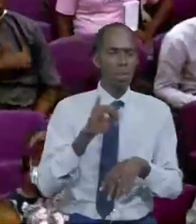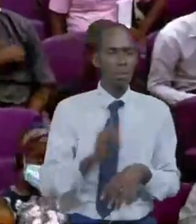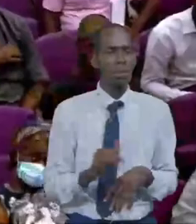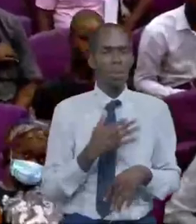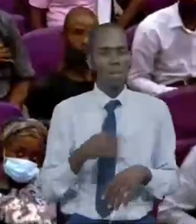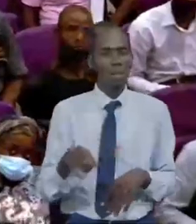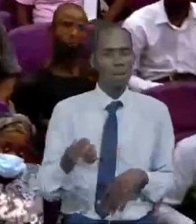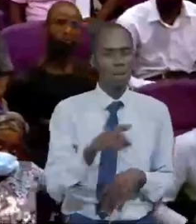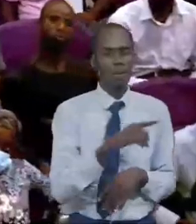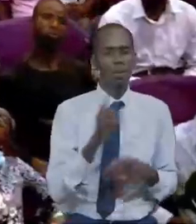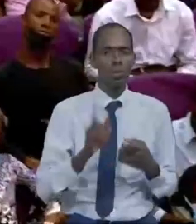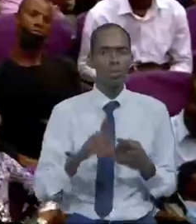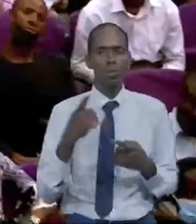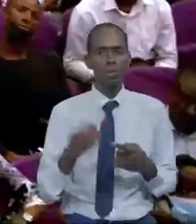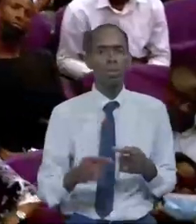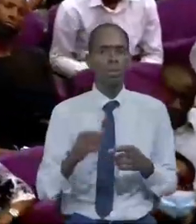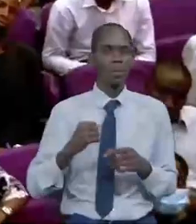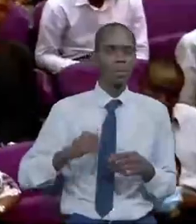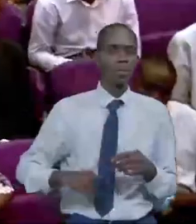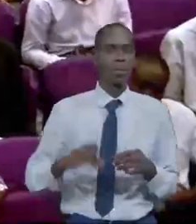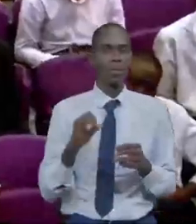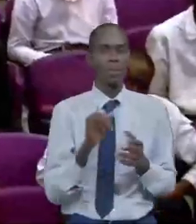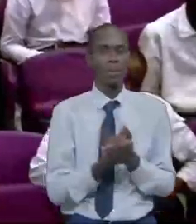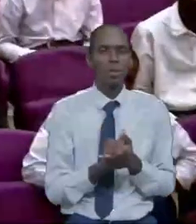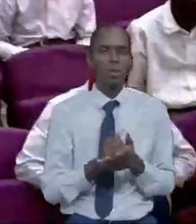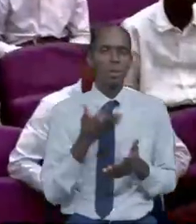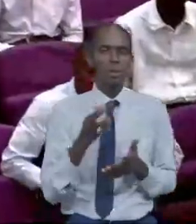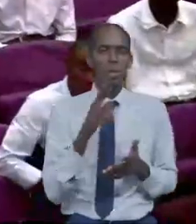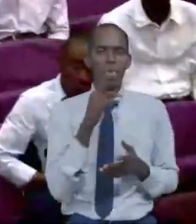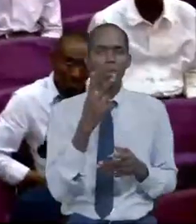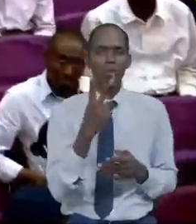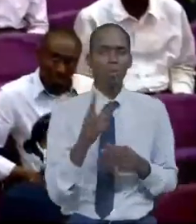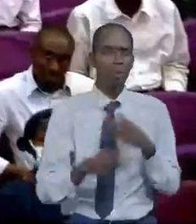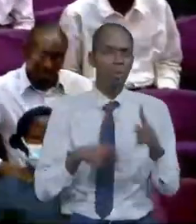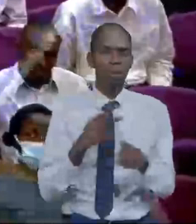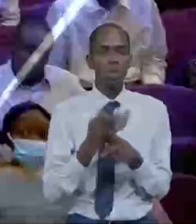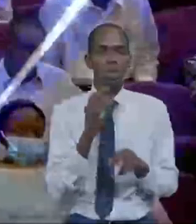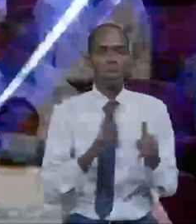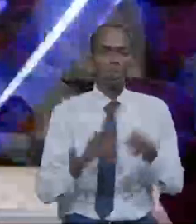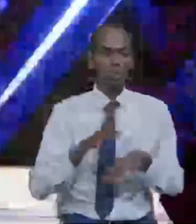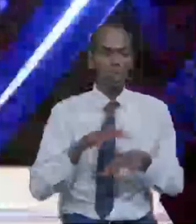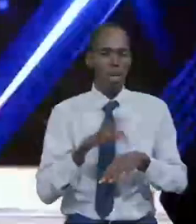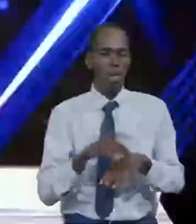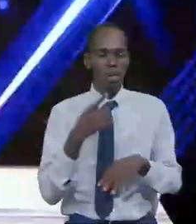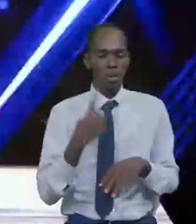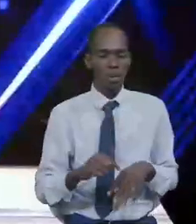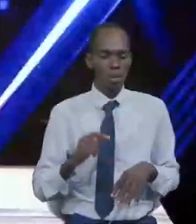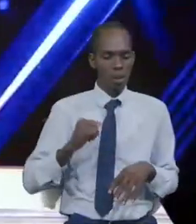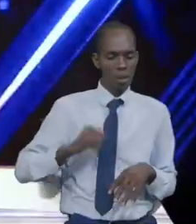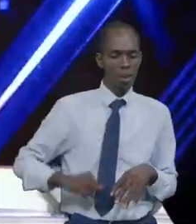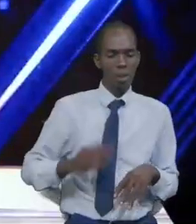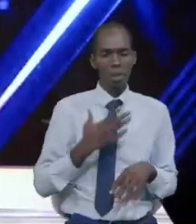les circoncis. Afin qu'il y ait deux types de personnes sur terre, les circoncis et les